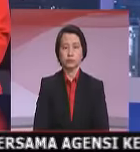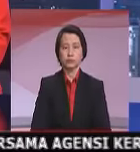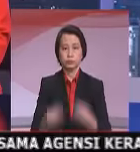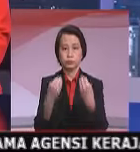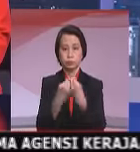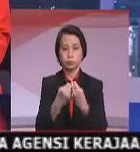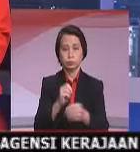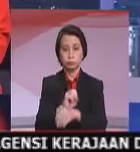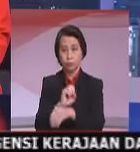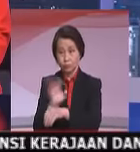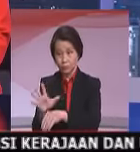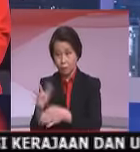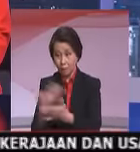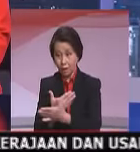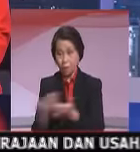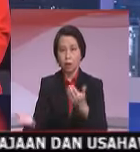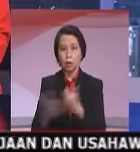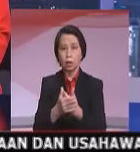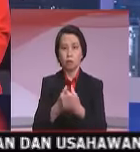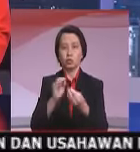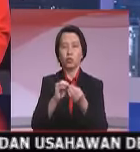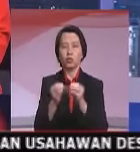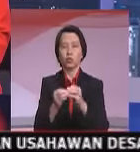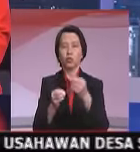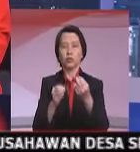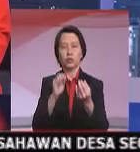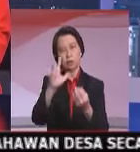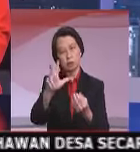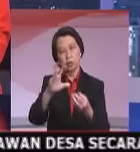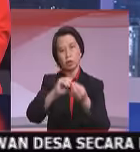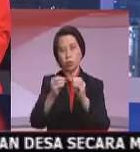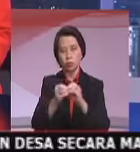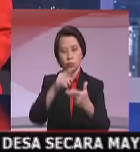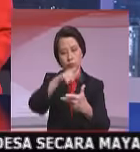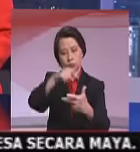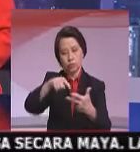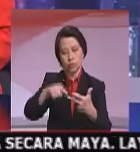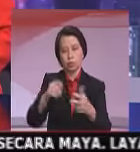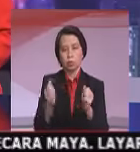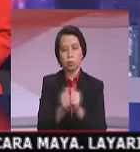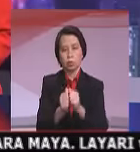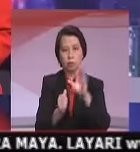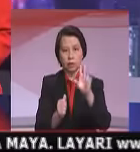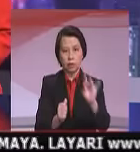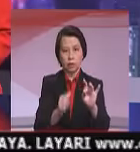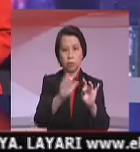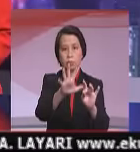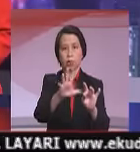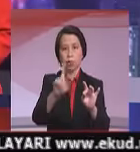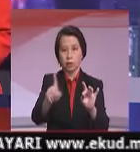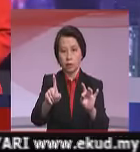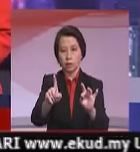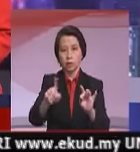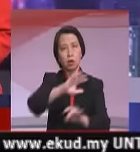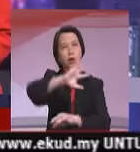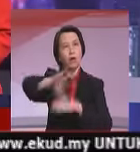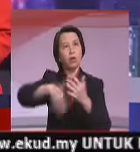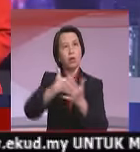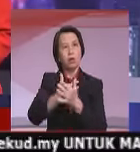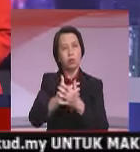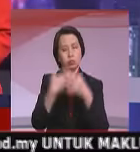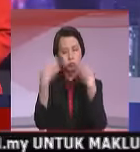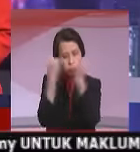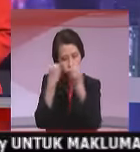kes baru COVID-19 kembali ke tiga angka hari ini dengan 851 kes, menjadikan jumlah kumulatif kes